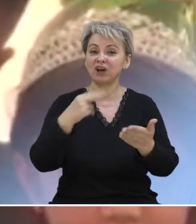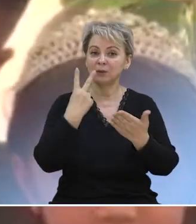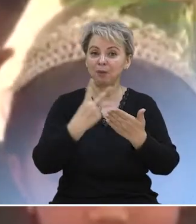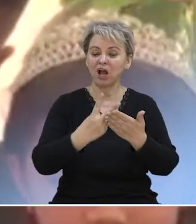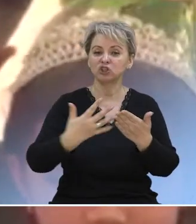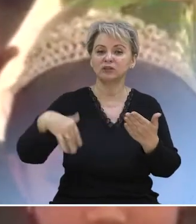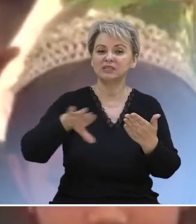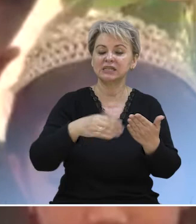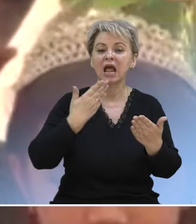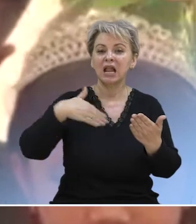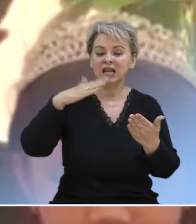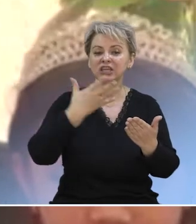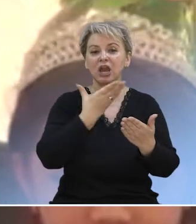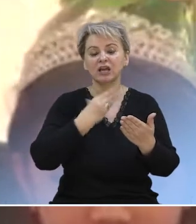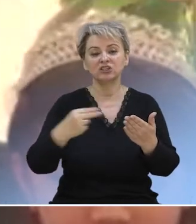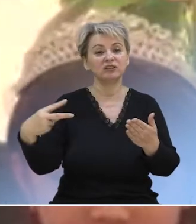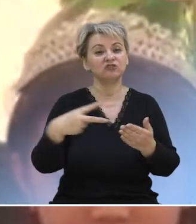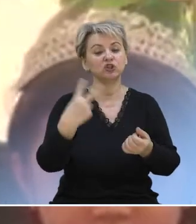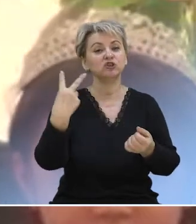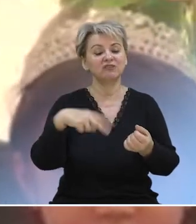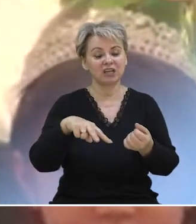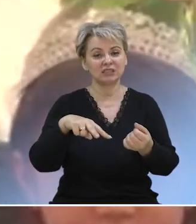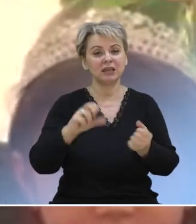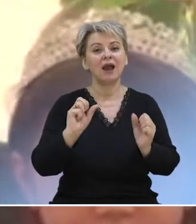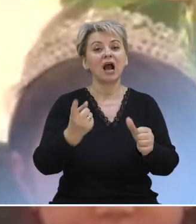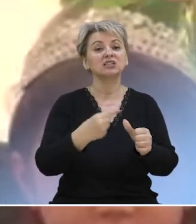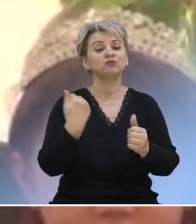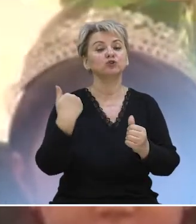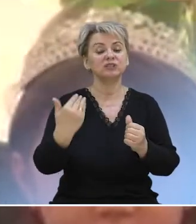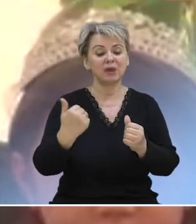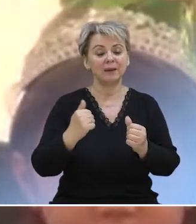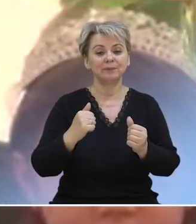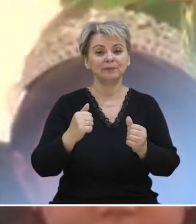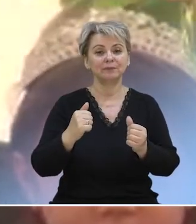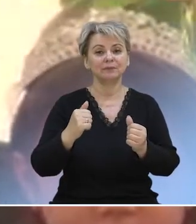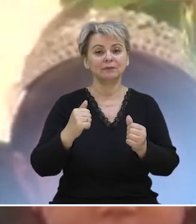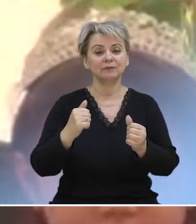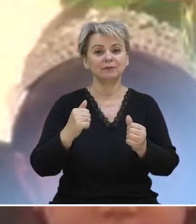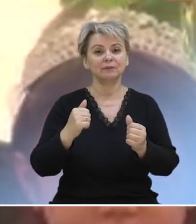как, давай покажем всем, летняя красавица 2020. Так. Как зовут тебя?